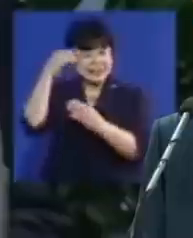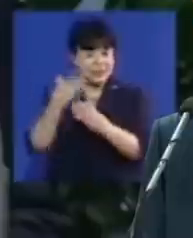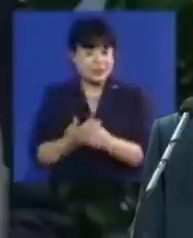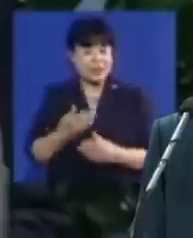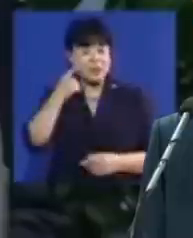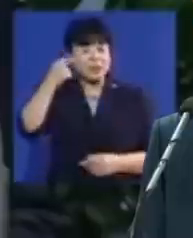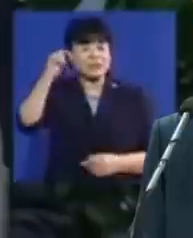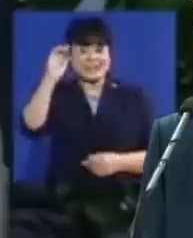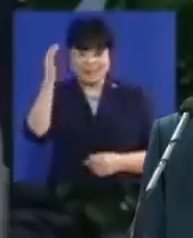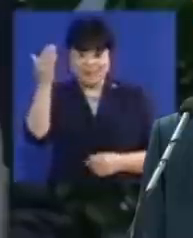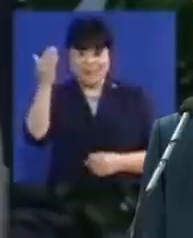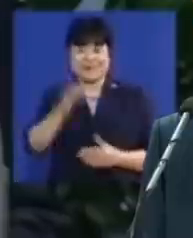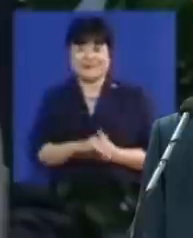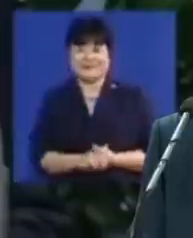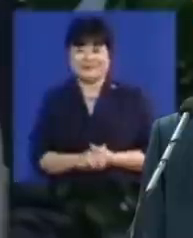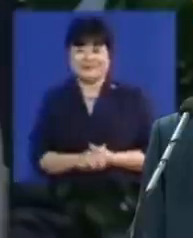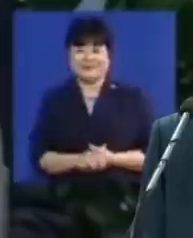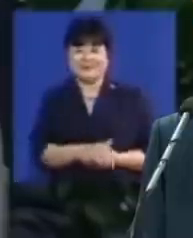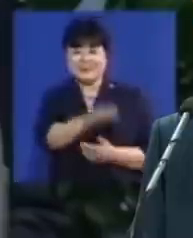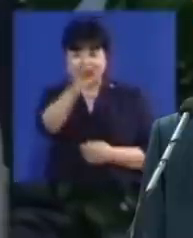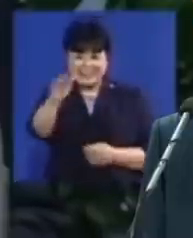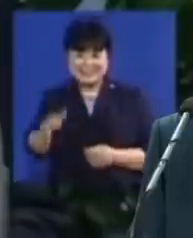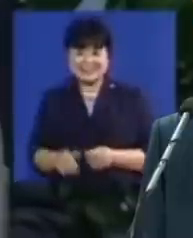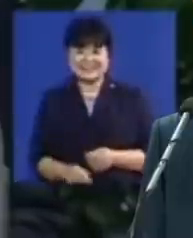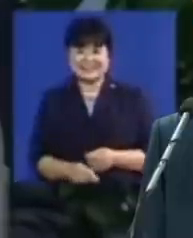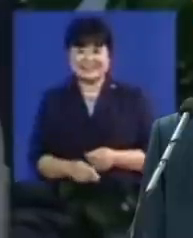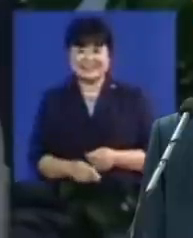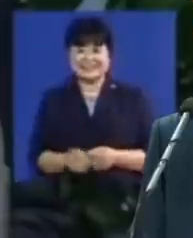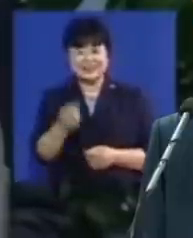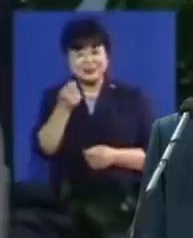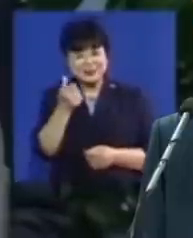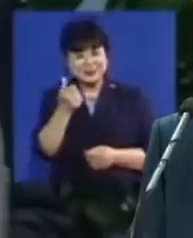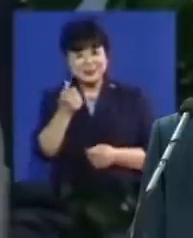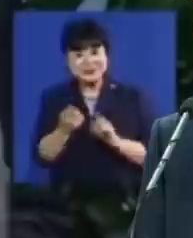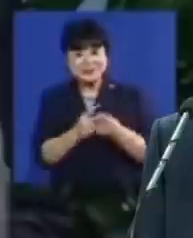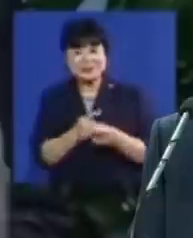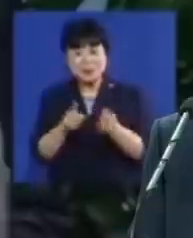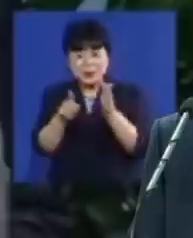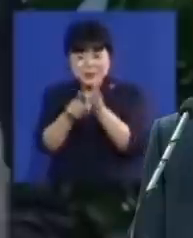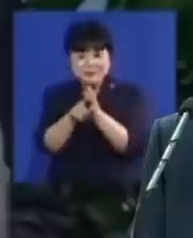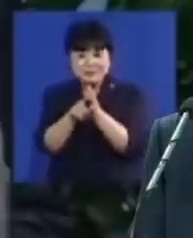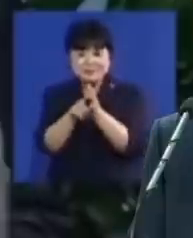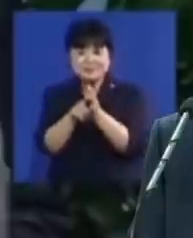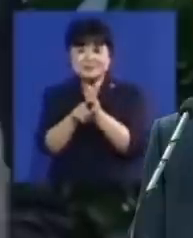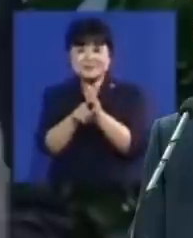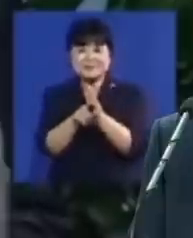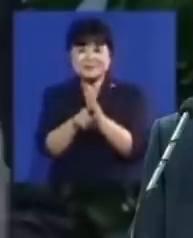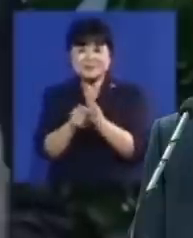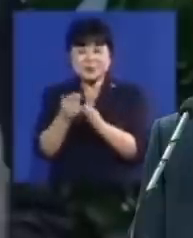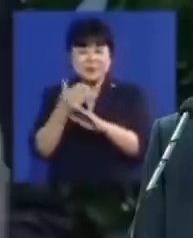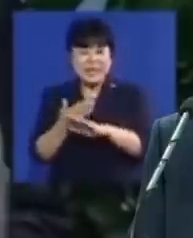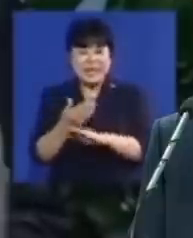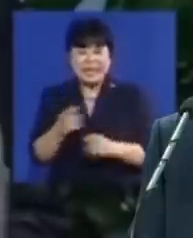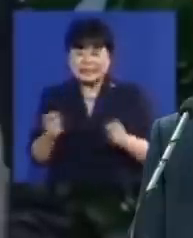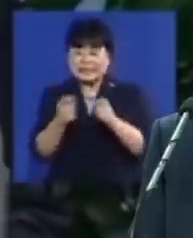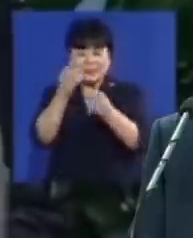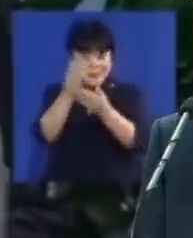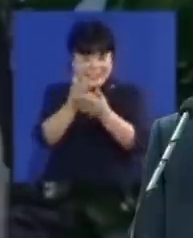되고 우리 조금 서로 신앙의 차이가 있어도 싸우지